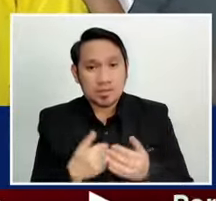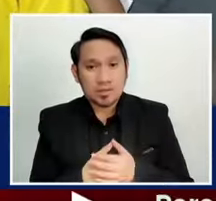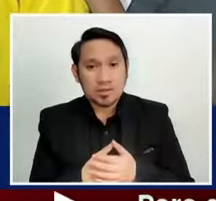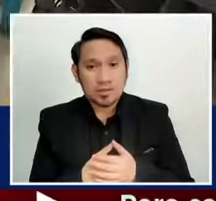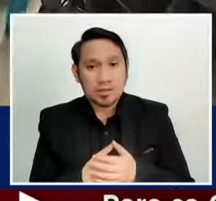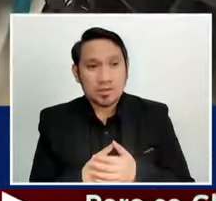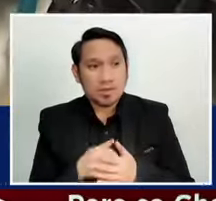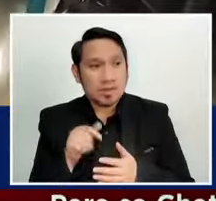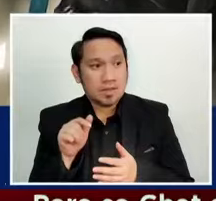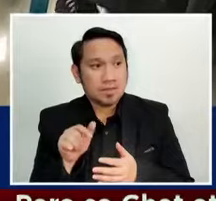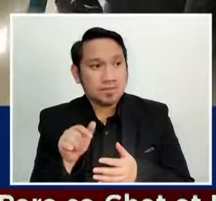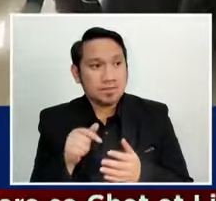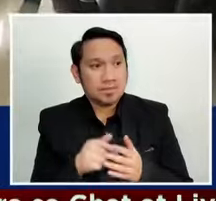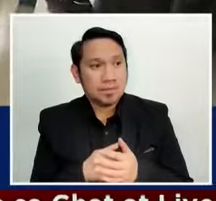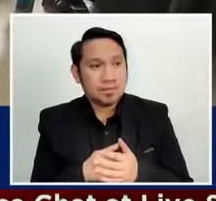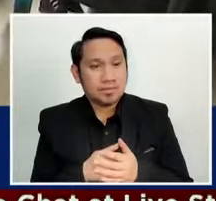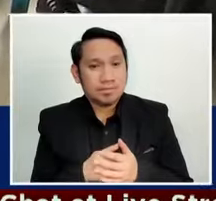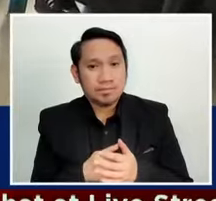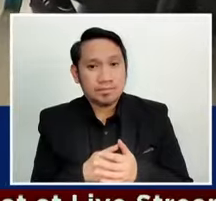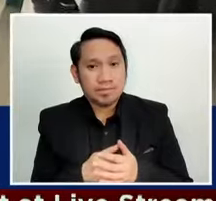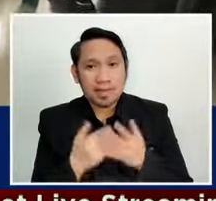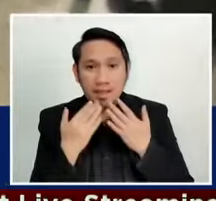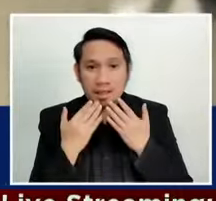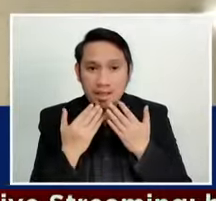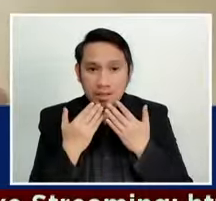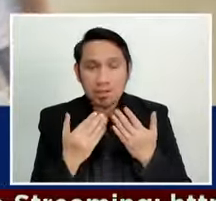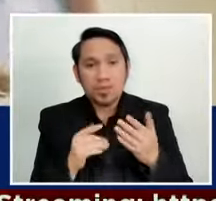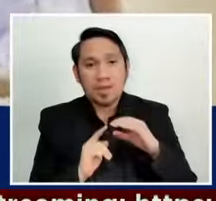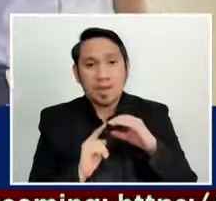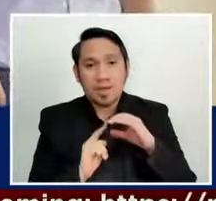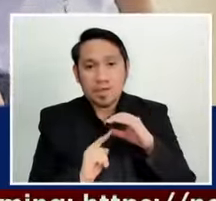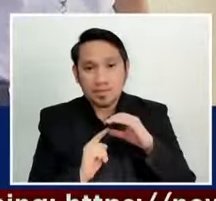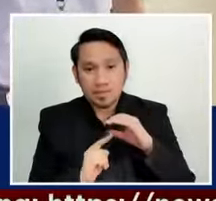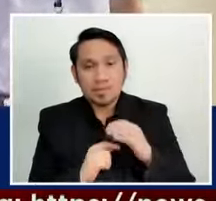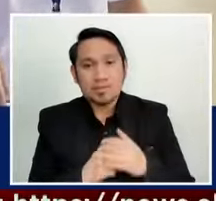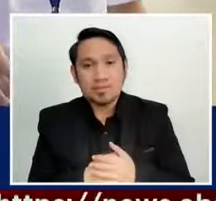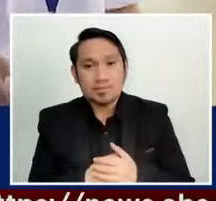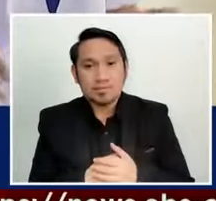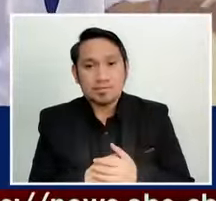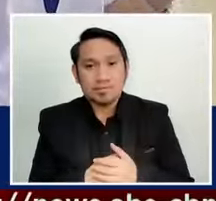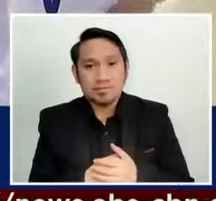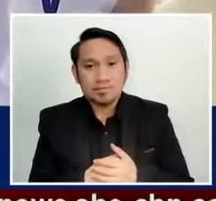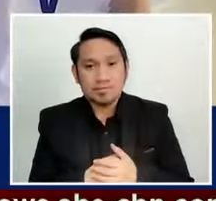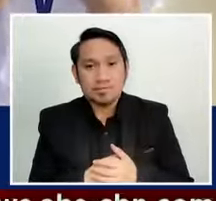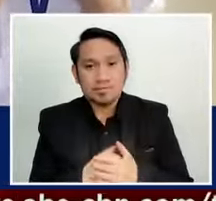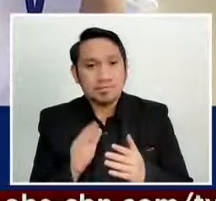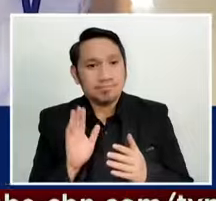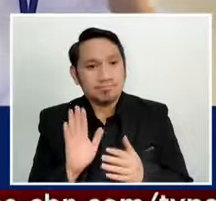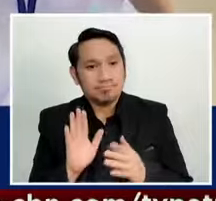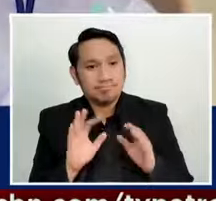Lingkod Kapamilya. Thank you, ABS-CBN Lingkod Kapamilya!